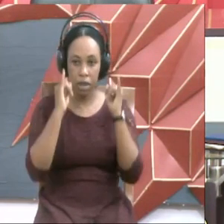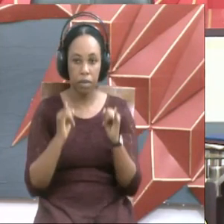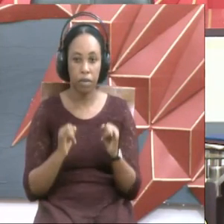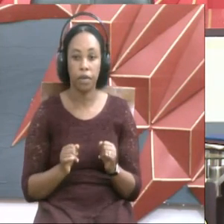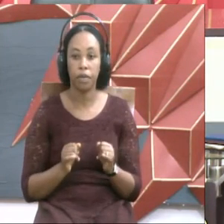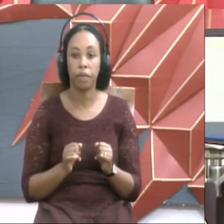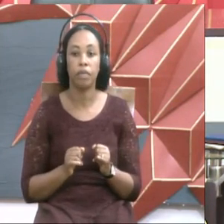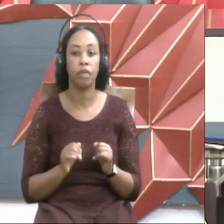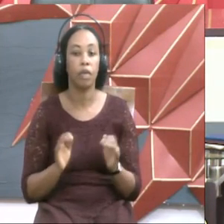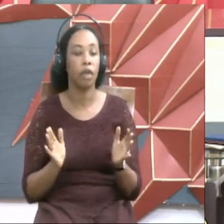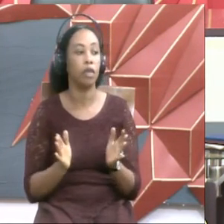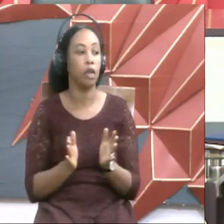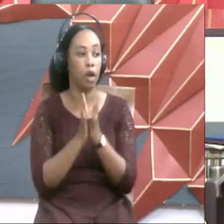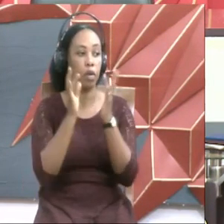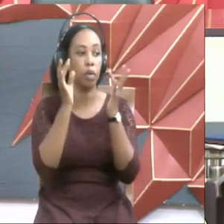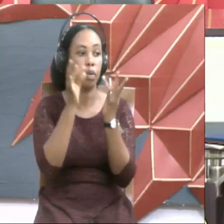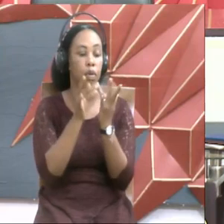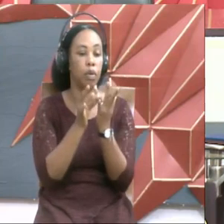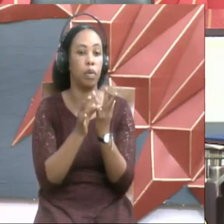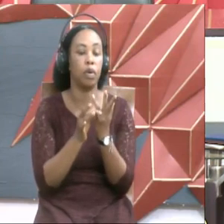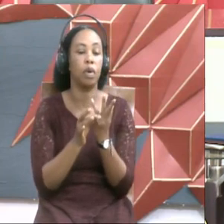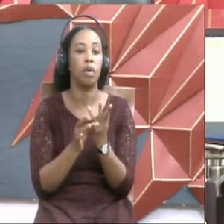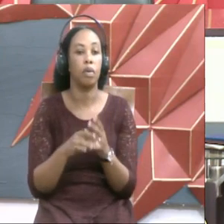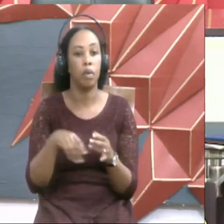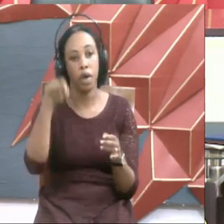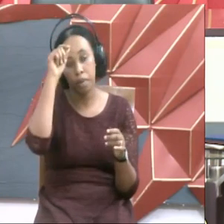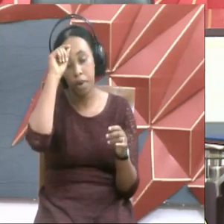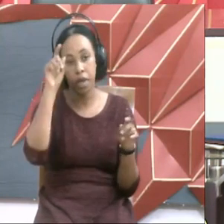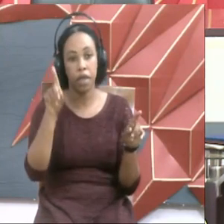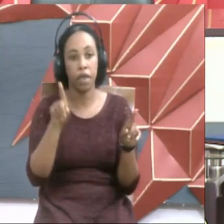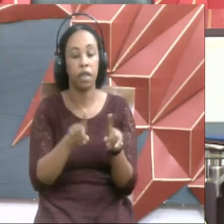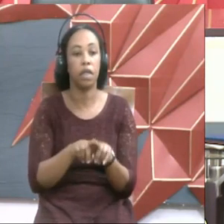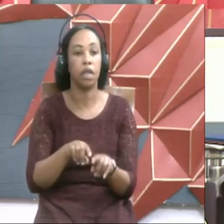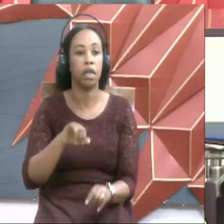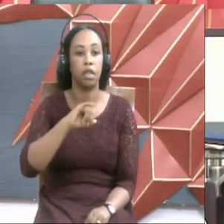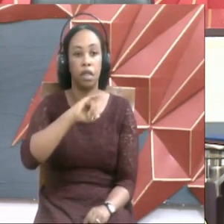bwa Gatete John